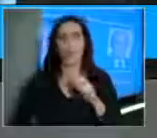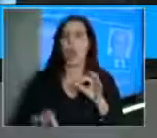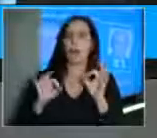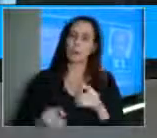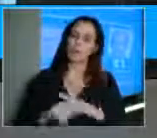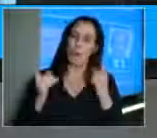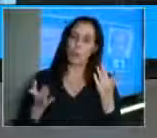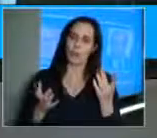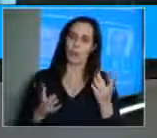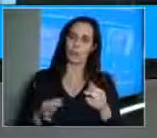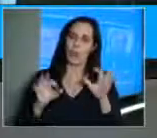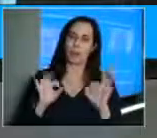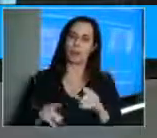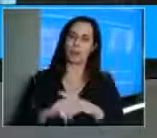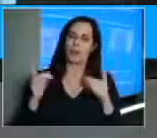המציאות היא שונה,